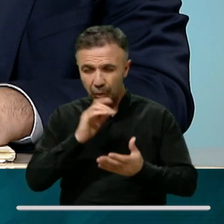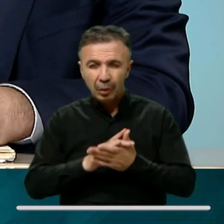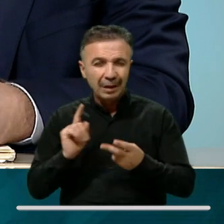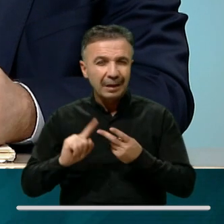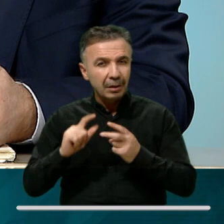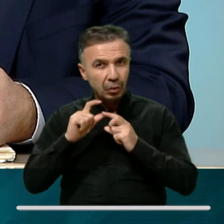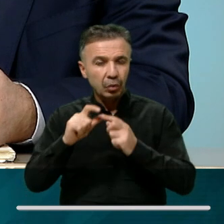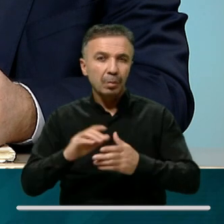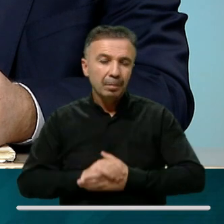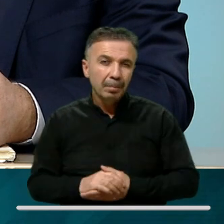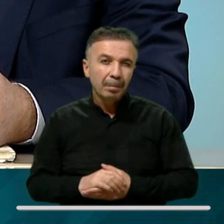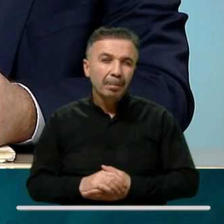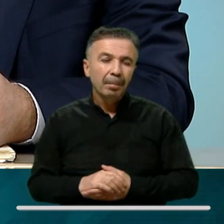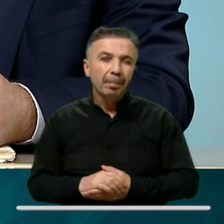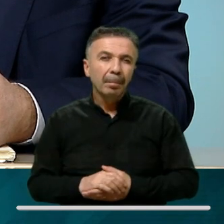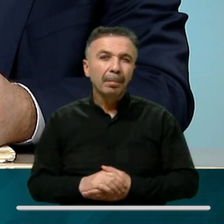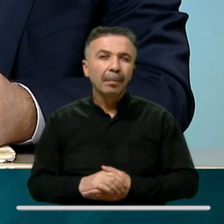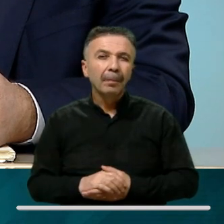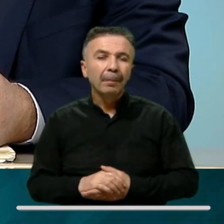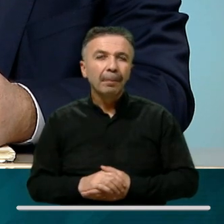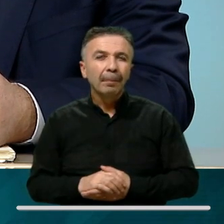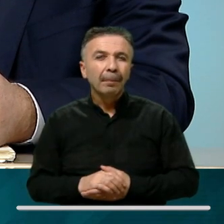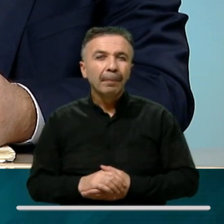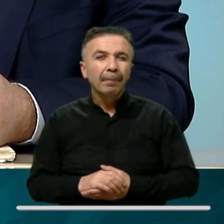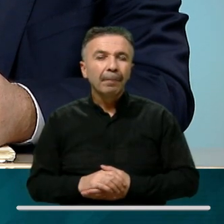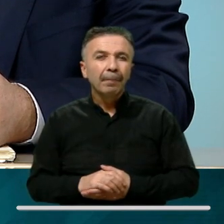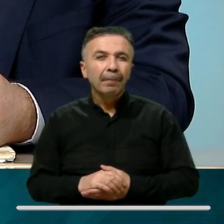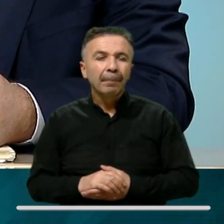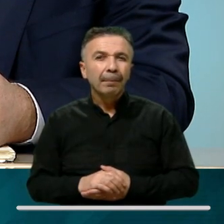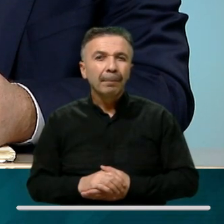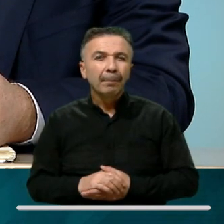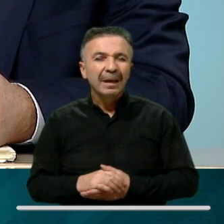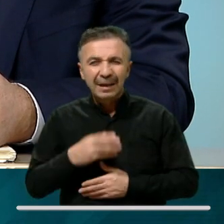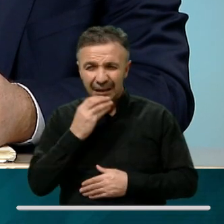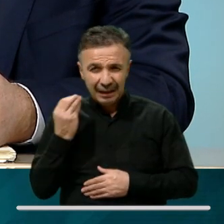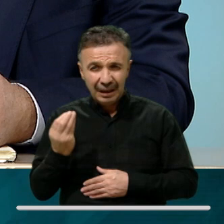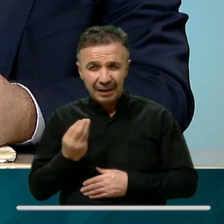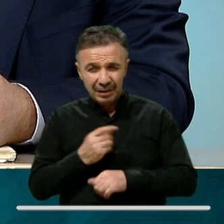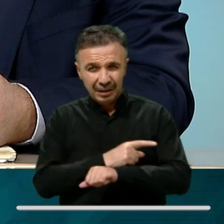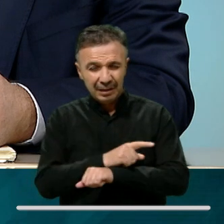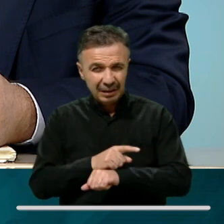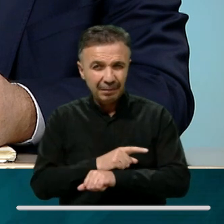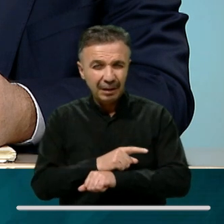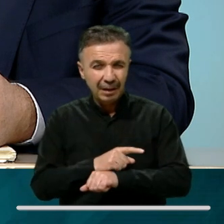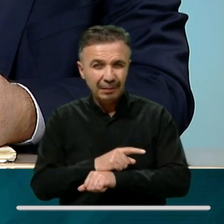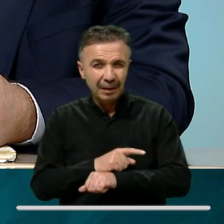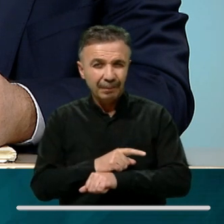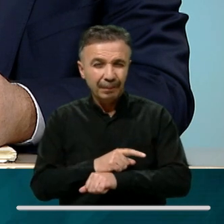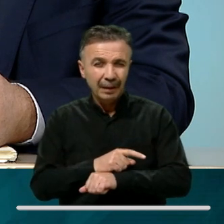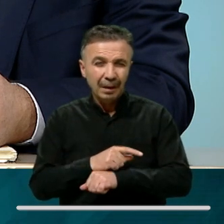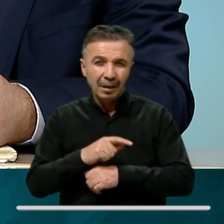sorum, ben daha gençlik zamanlarında yani öyle bir söz duymuştum. Yani